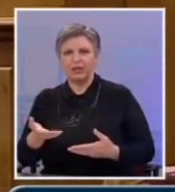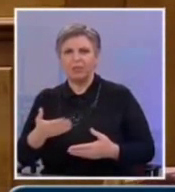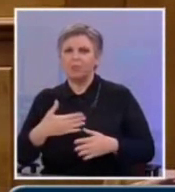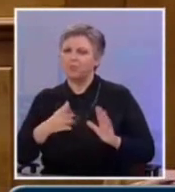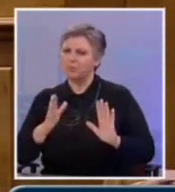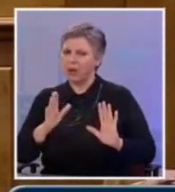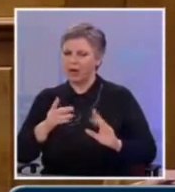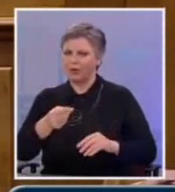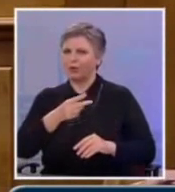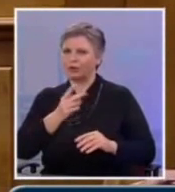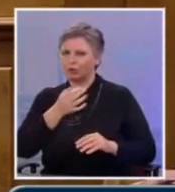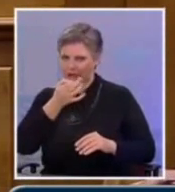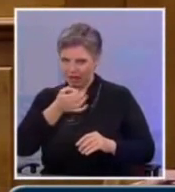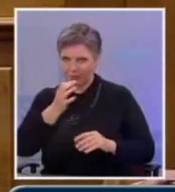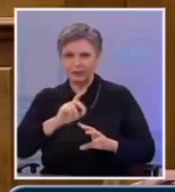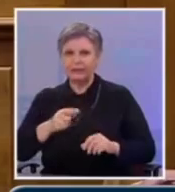έρχεστε.